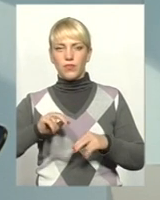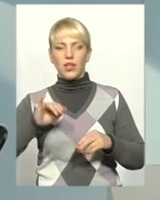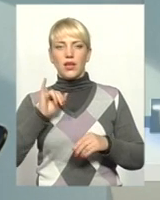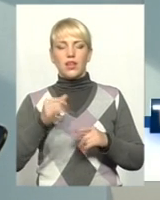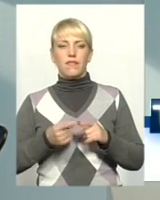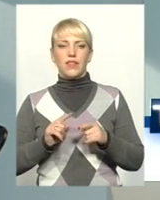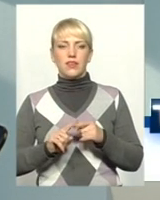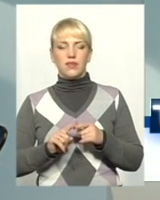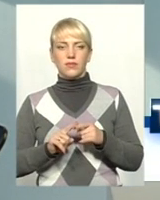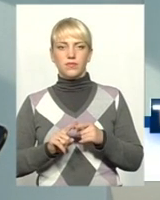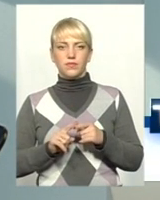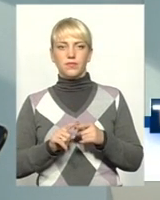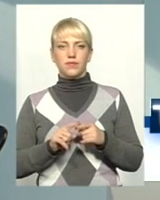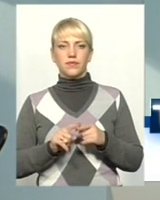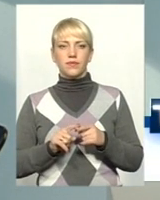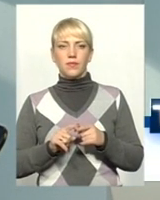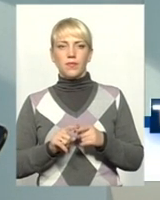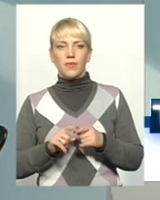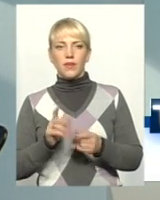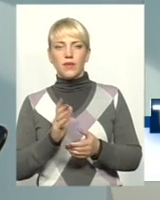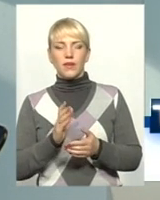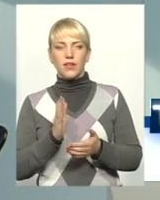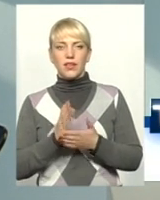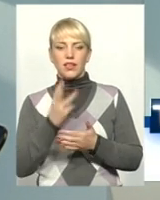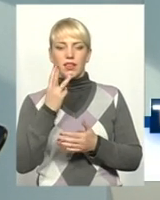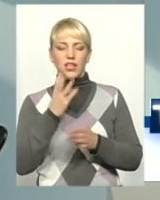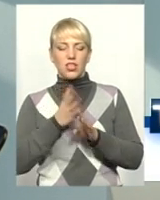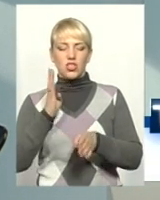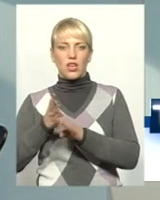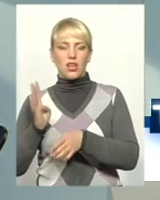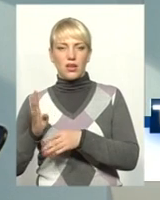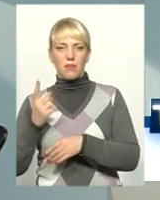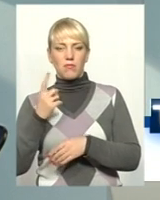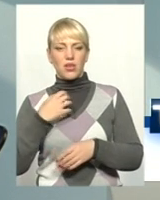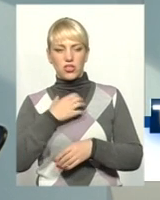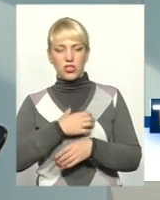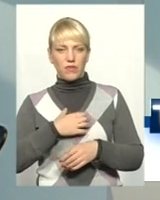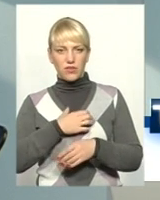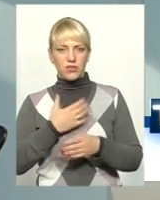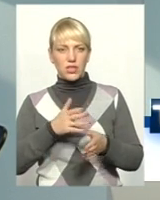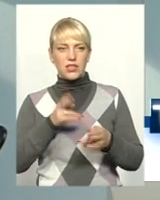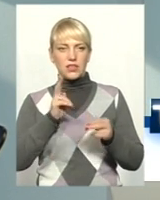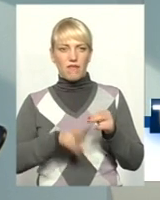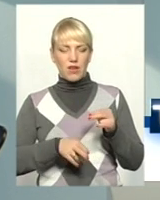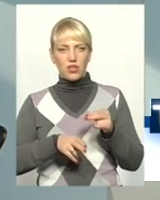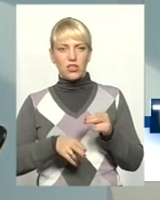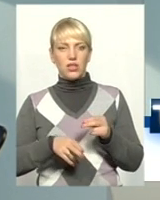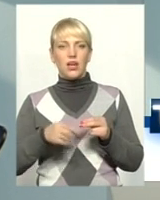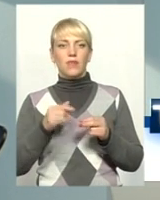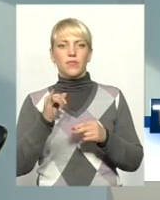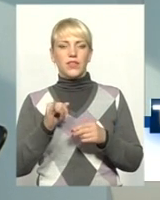Він представляє собою три черги. Першу чергу завершили. Сьогодні